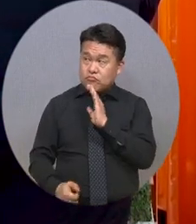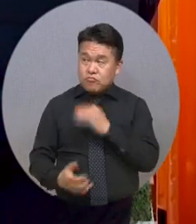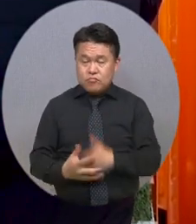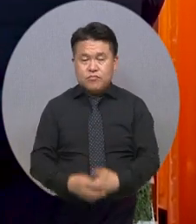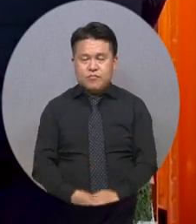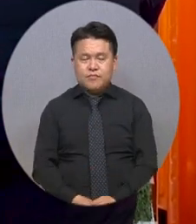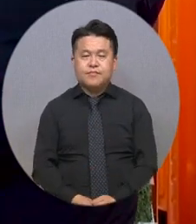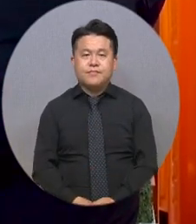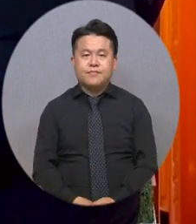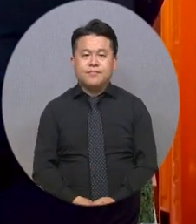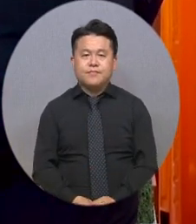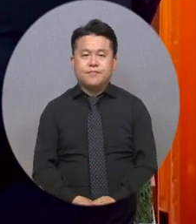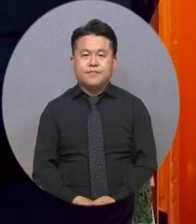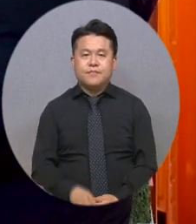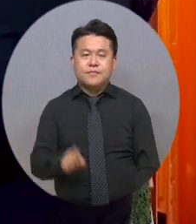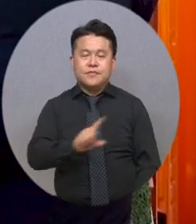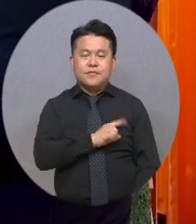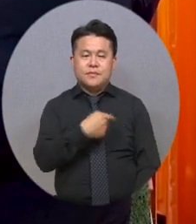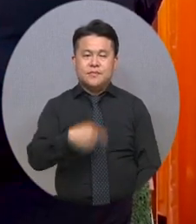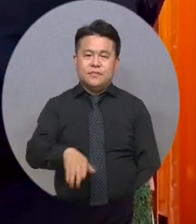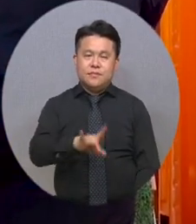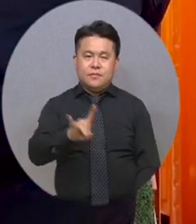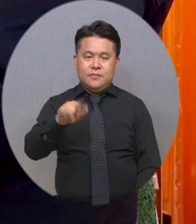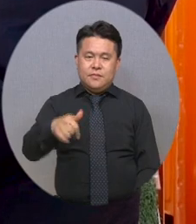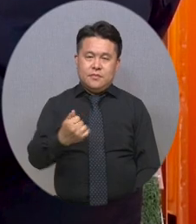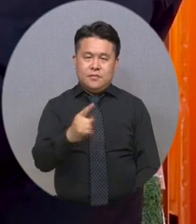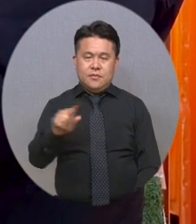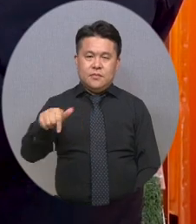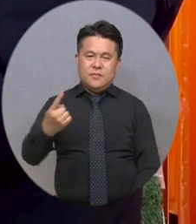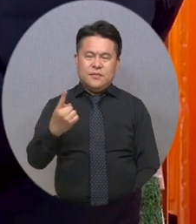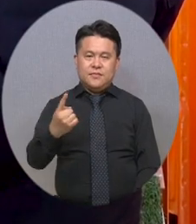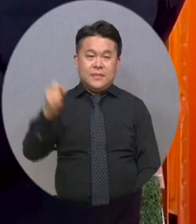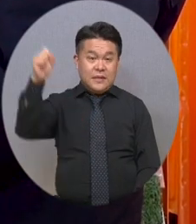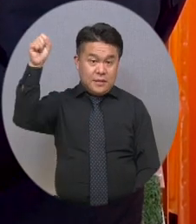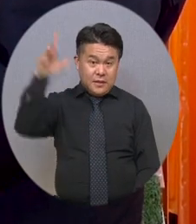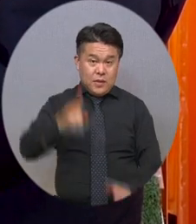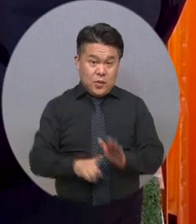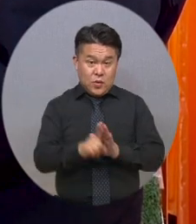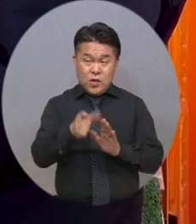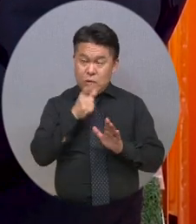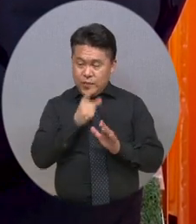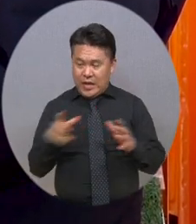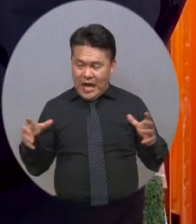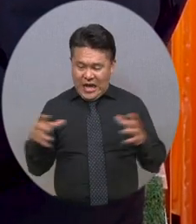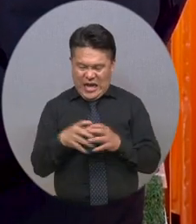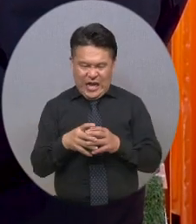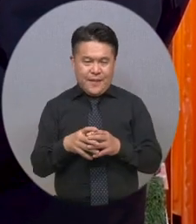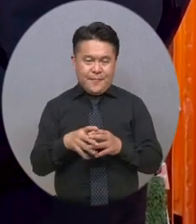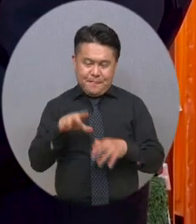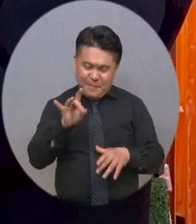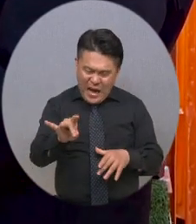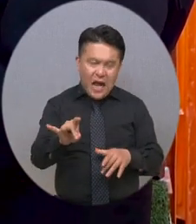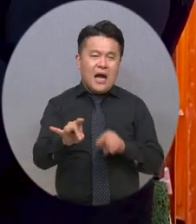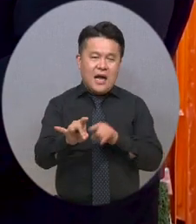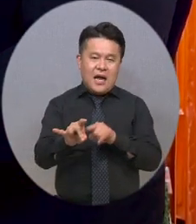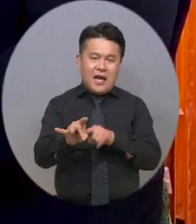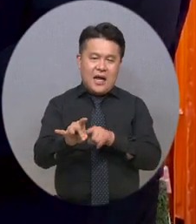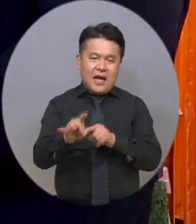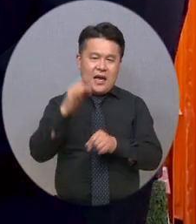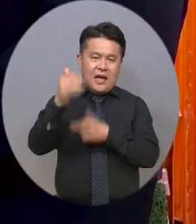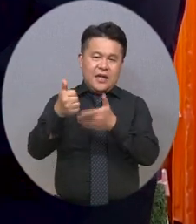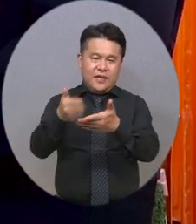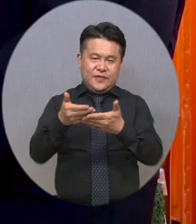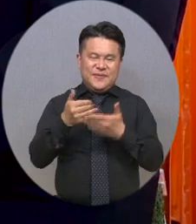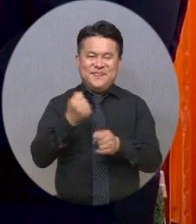진짜요? 백화고, 예. 이거는 백화고라는 표고입니다. 백화고는 햇볕과 온도와 물이 딱 만나가지고 하나님이